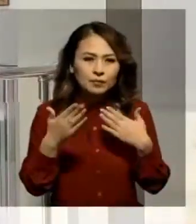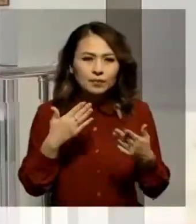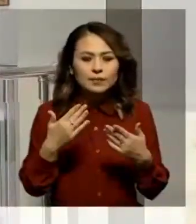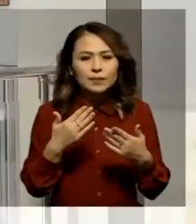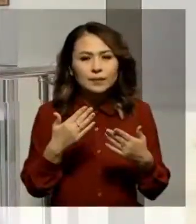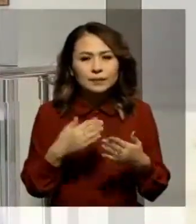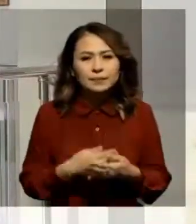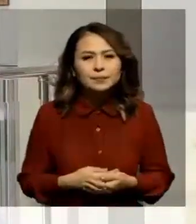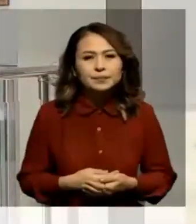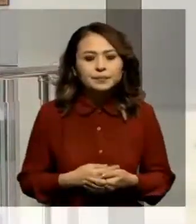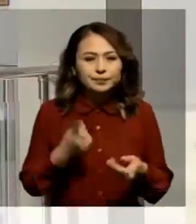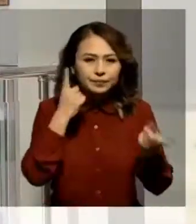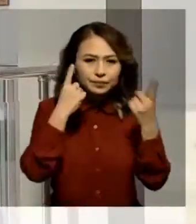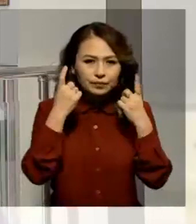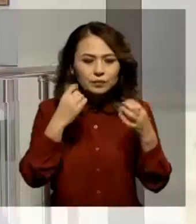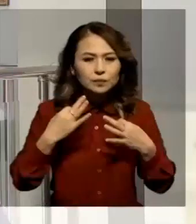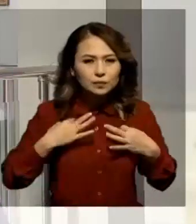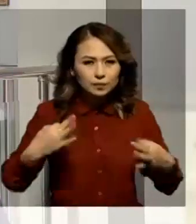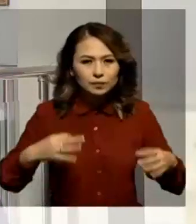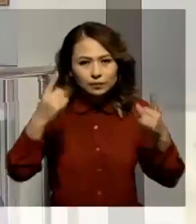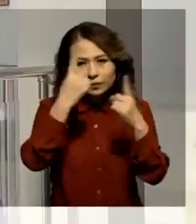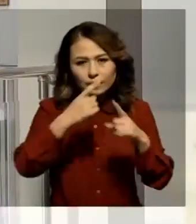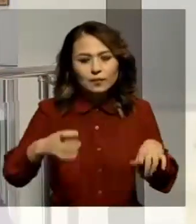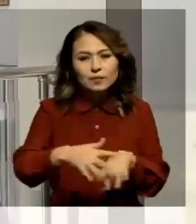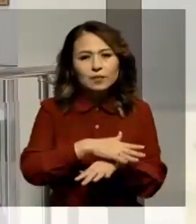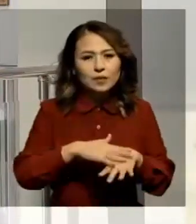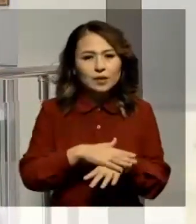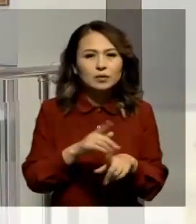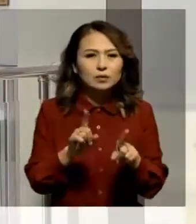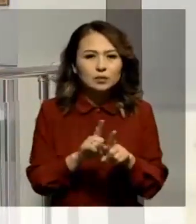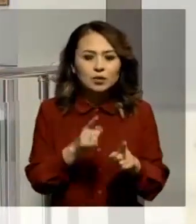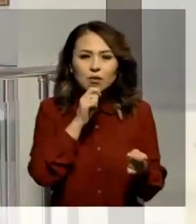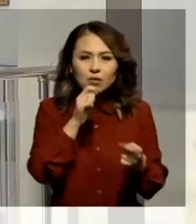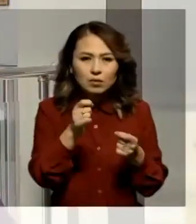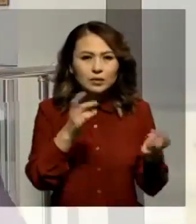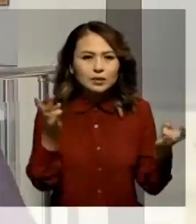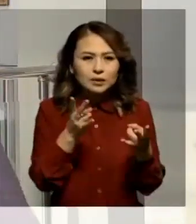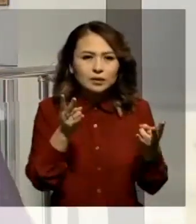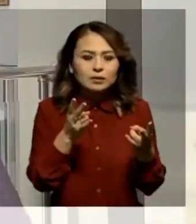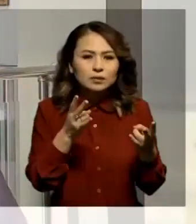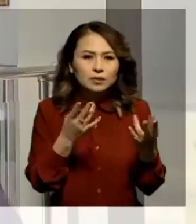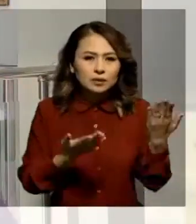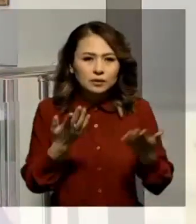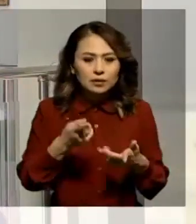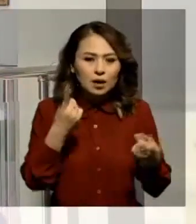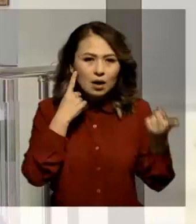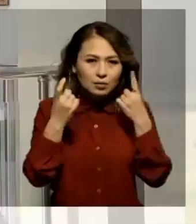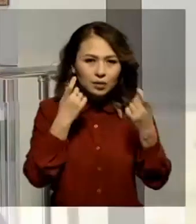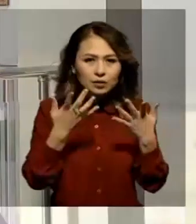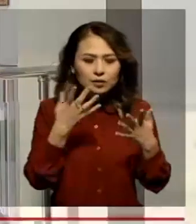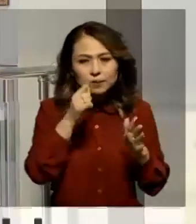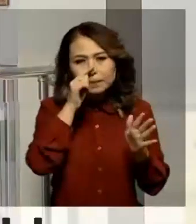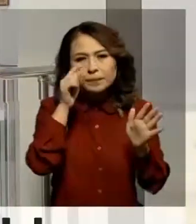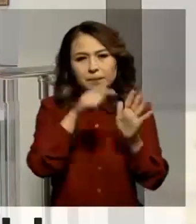Алдын ала ақпараттандырамыз елімізді, халқымызды осындай ақпараттардан сақ болыңыздар деп. Ал енді сондай ақпараттарға түсіп